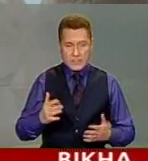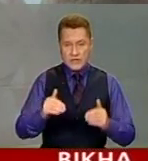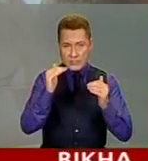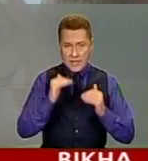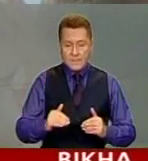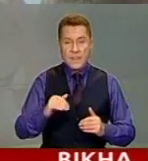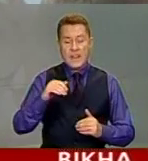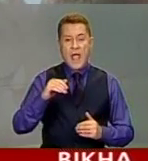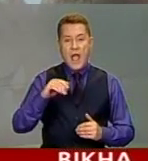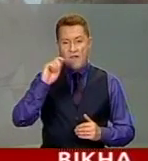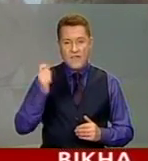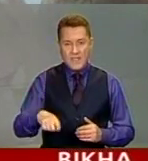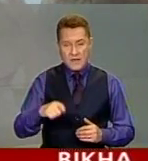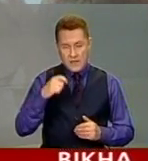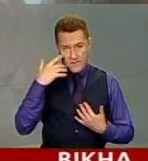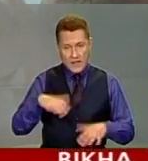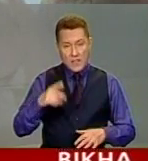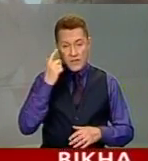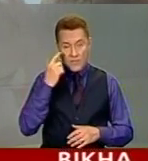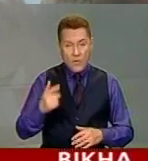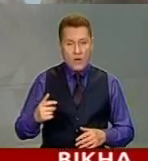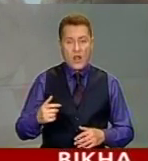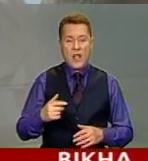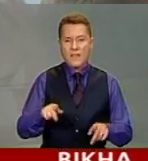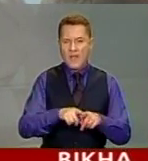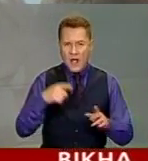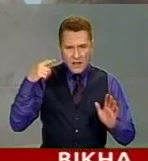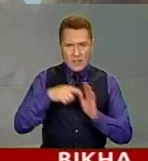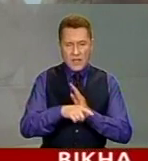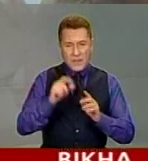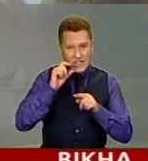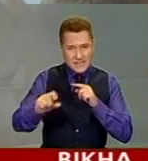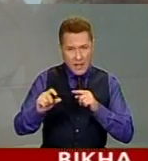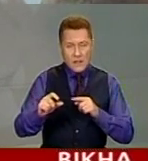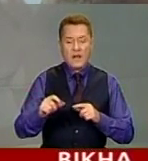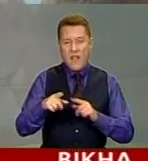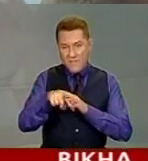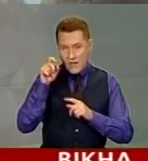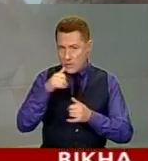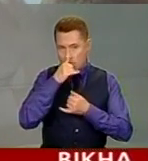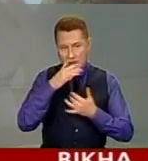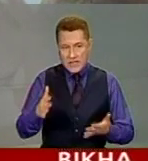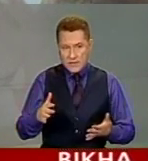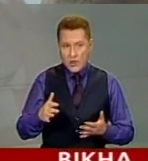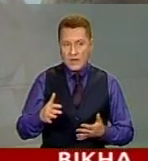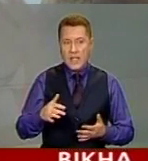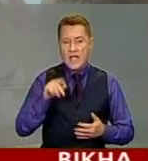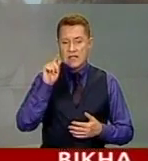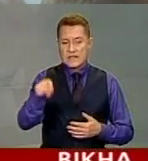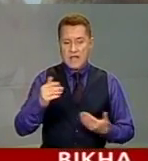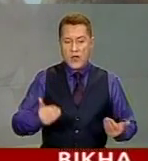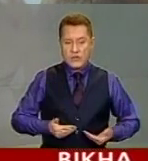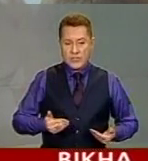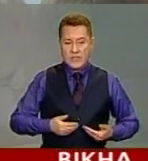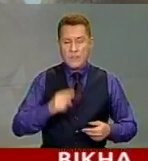На війні він втратив око. Скалка пройшла крізь нього і так глибоко засіла у мізку, що лікарі витягти її не змогли. Тож з нею він тепер